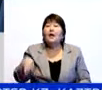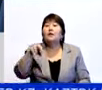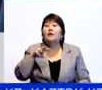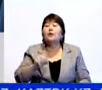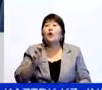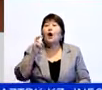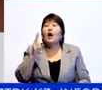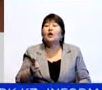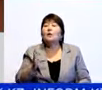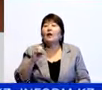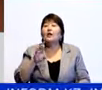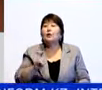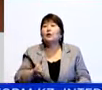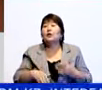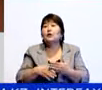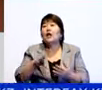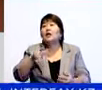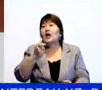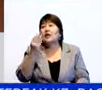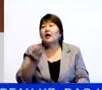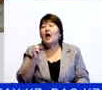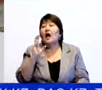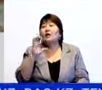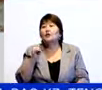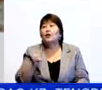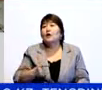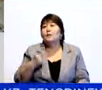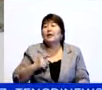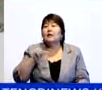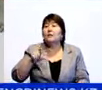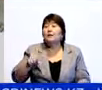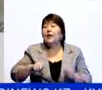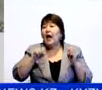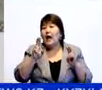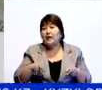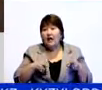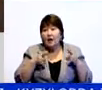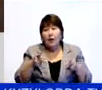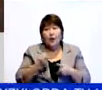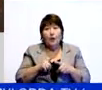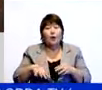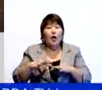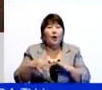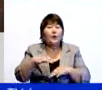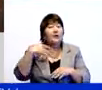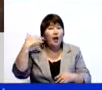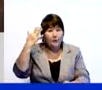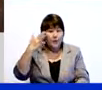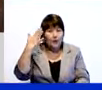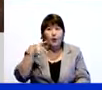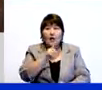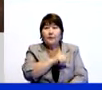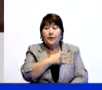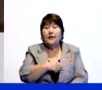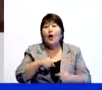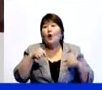әлеуметтік волонтерлік жобасы аясында Жалағаш ауданының Ақсу ауылына білікті мамандар арнайы барды. Олар ауыл халқына психологиялық,